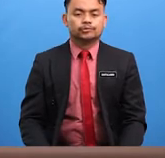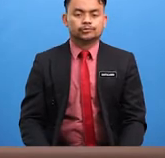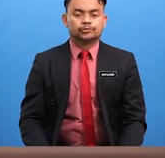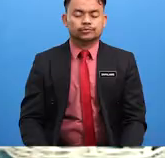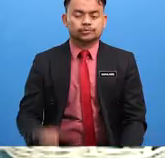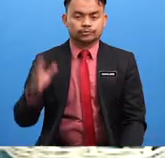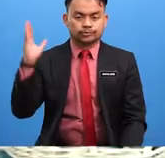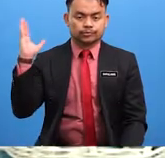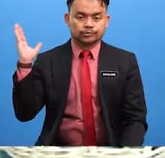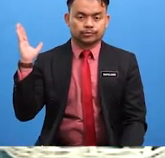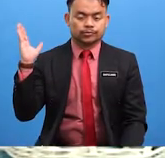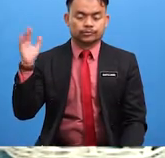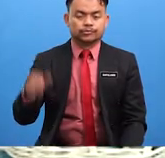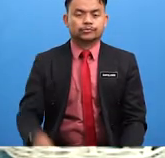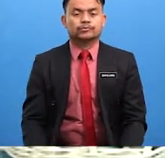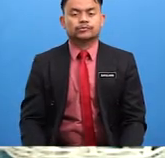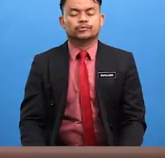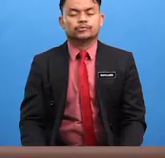masking tape